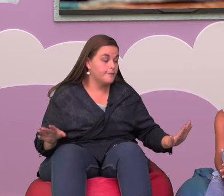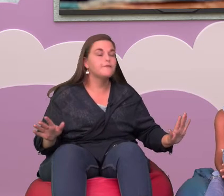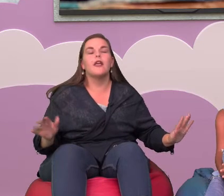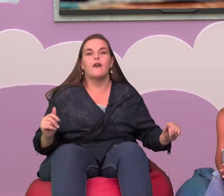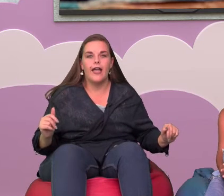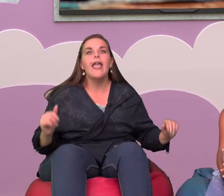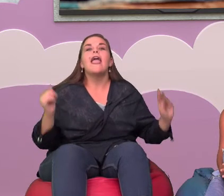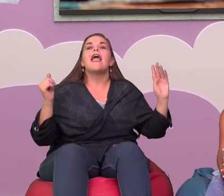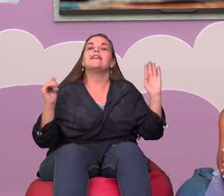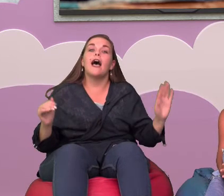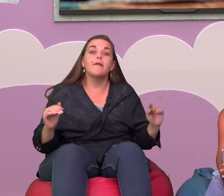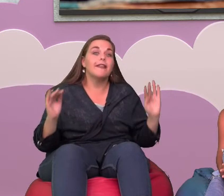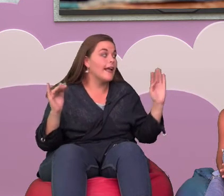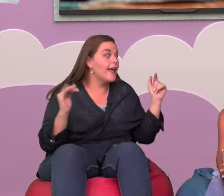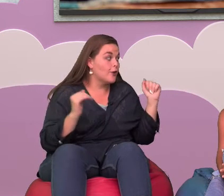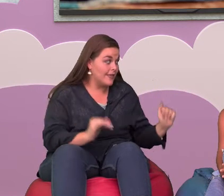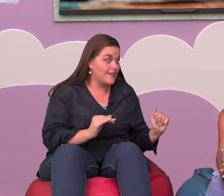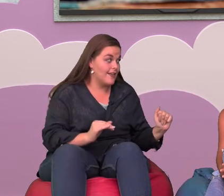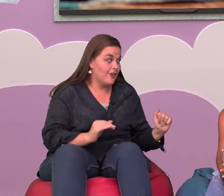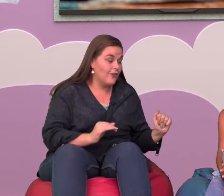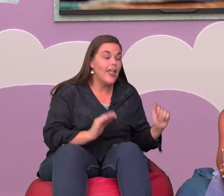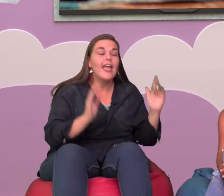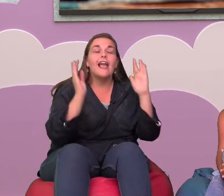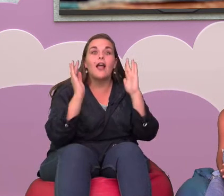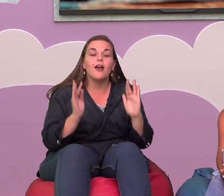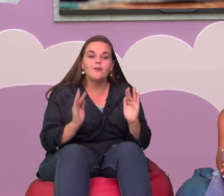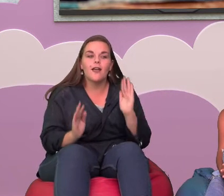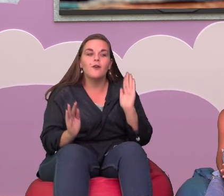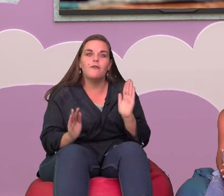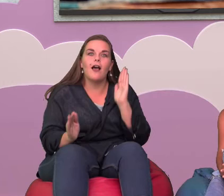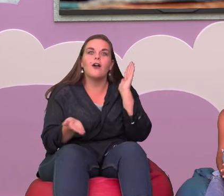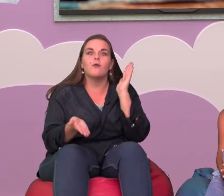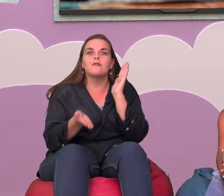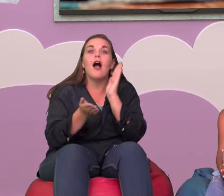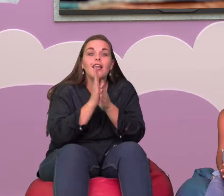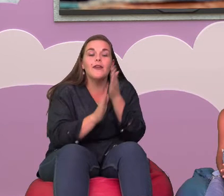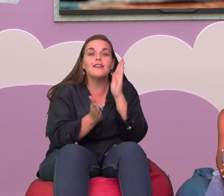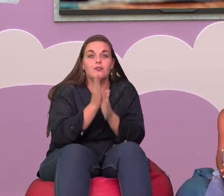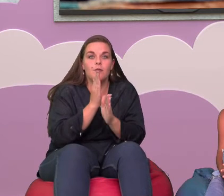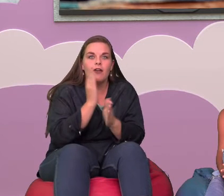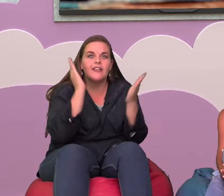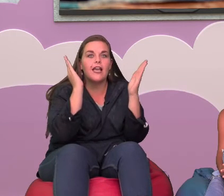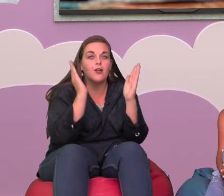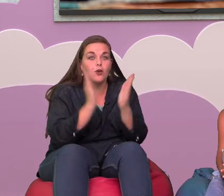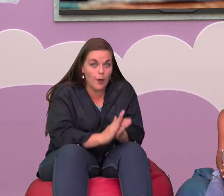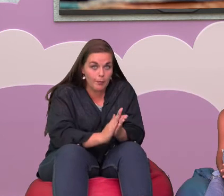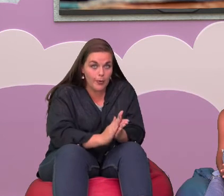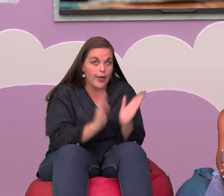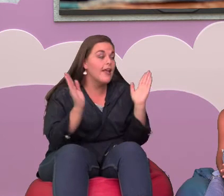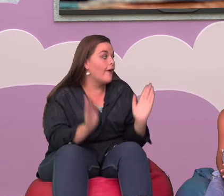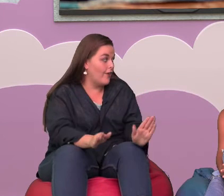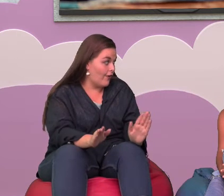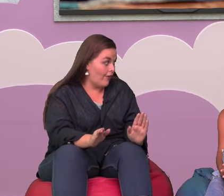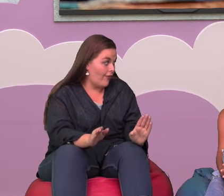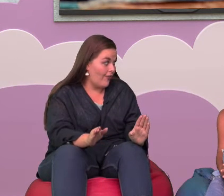winkel. Okay. En dan met regte egte goedjies in die winkel. En dan gaan ons kyk hoe vinnig kan ons al die goedjies noem wat jy kan koop